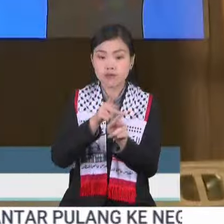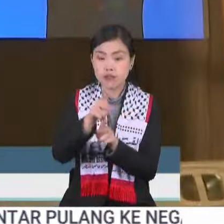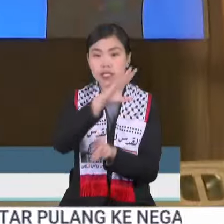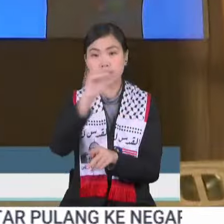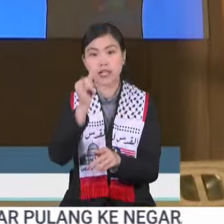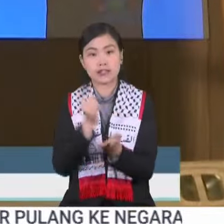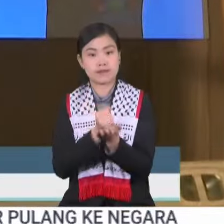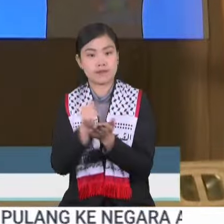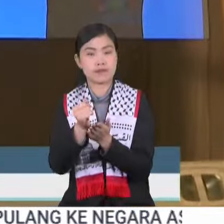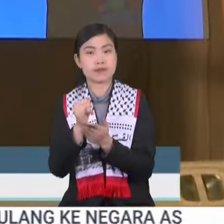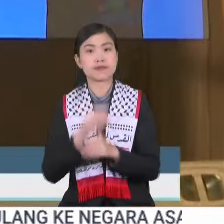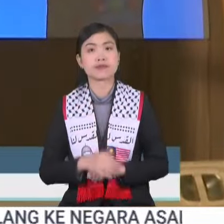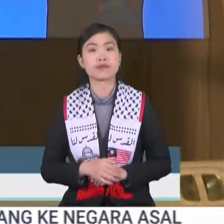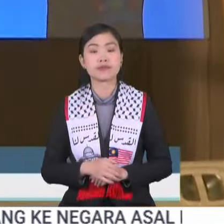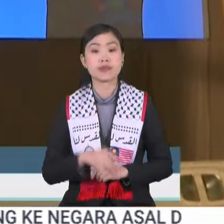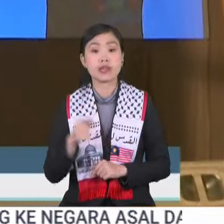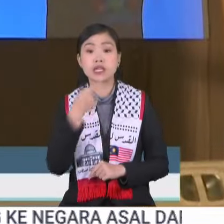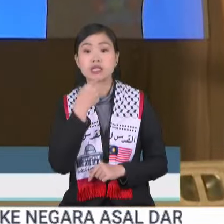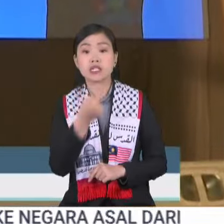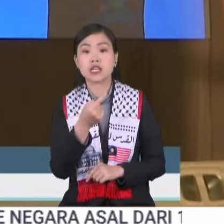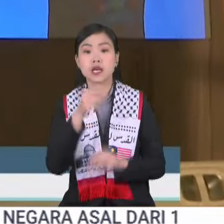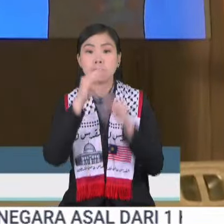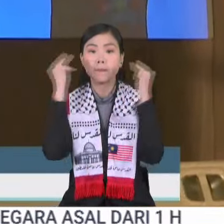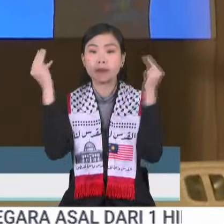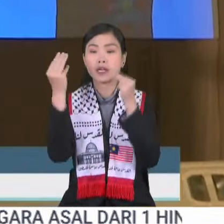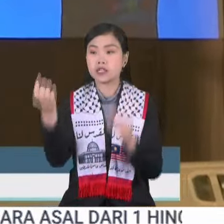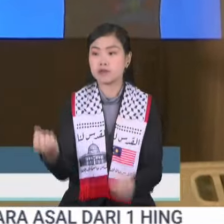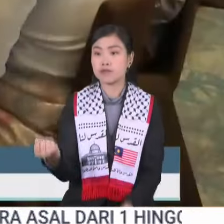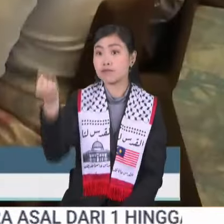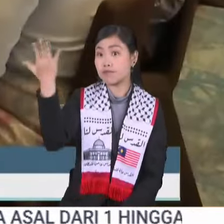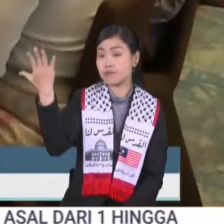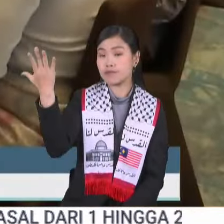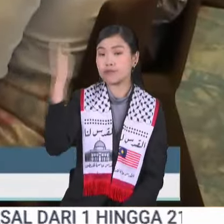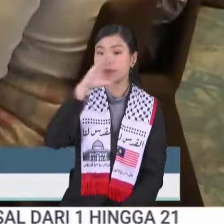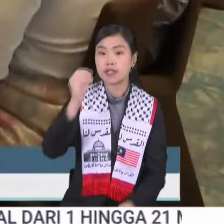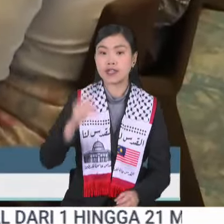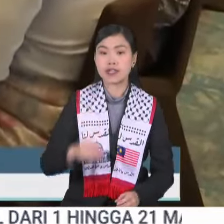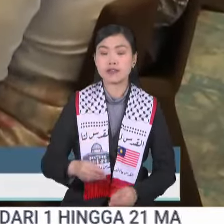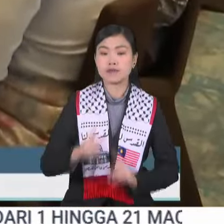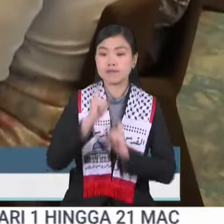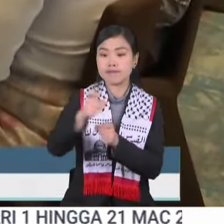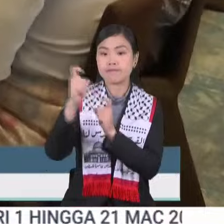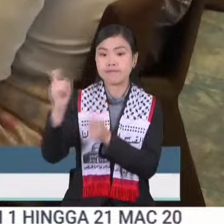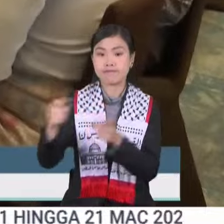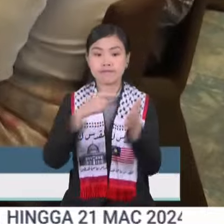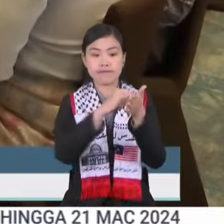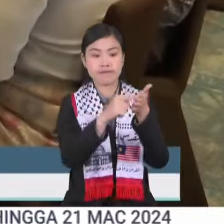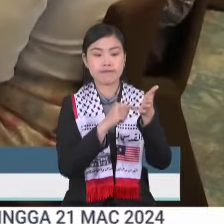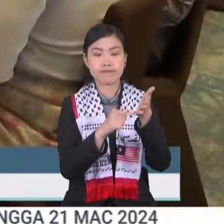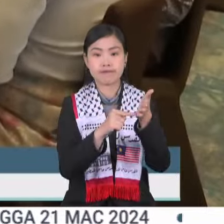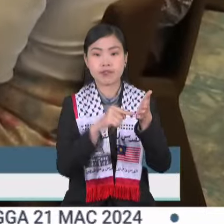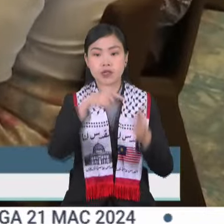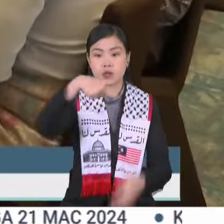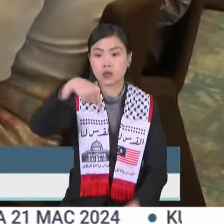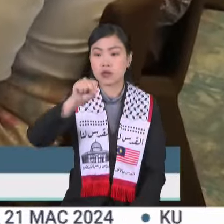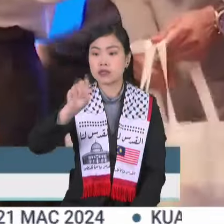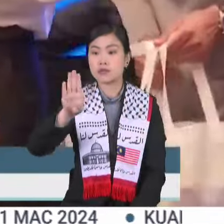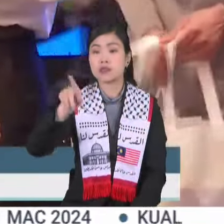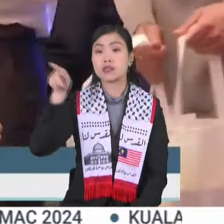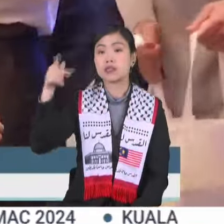beliau menyatakan demikian pada Majlis berbuka puasa dan penyerahan zakat perniagaan qsb di Kota